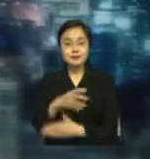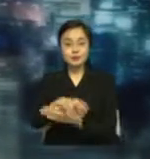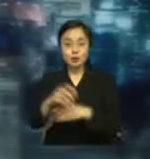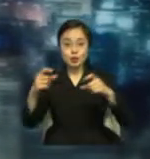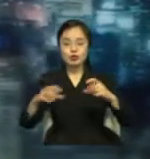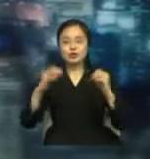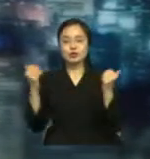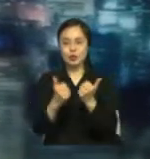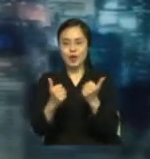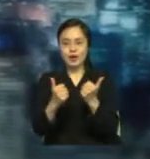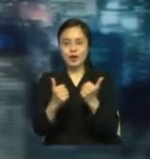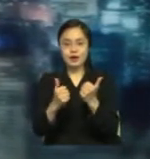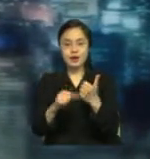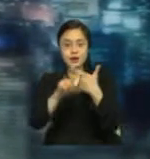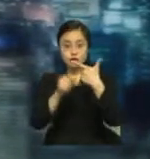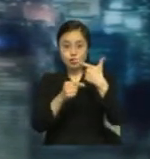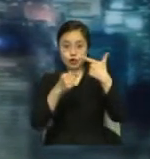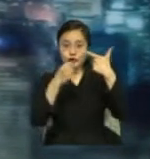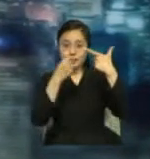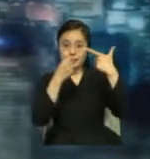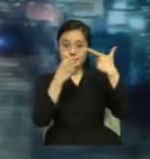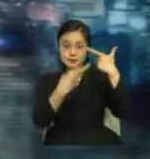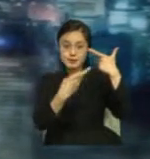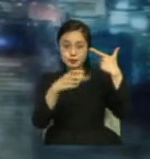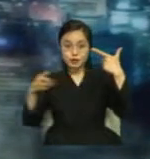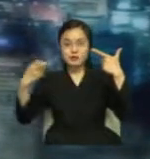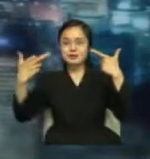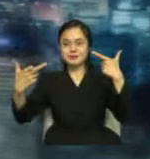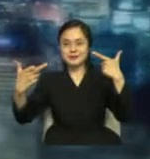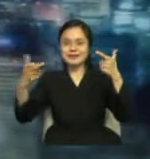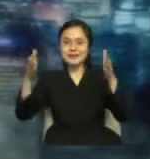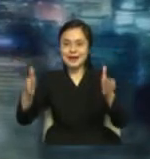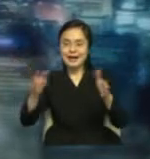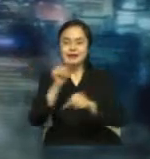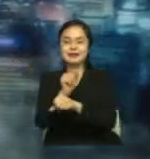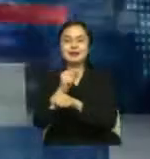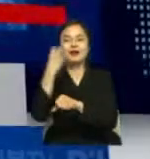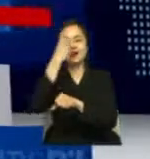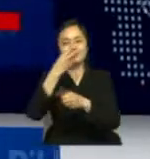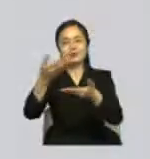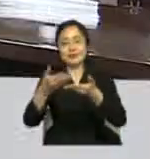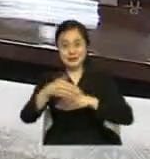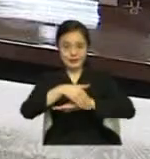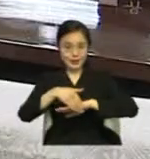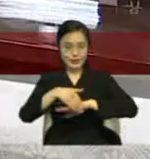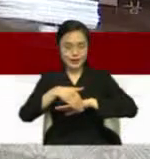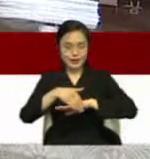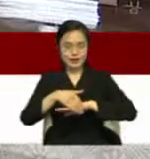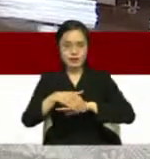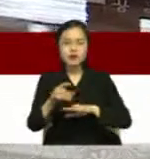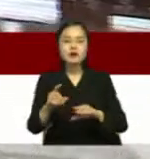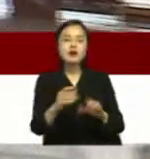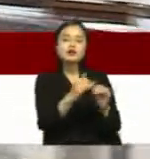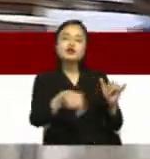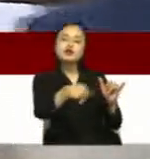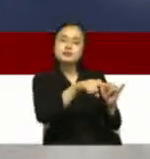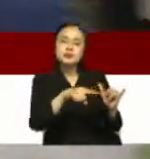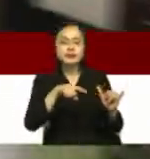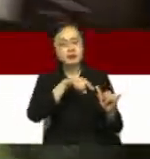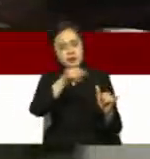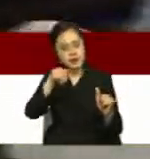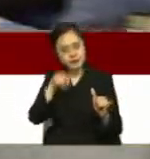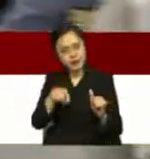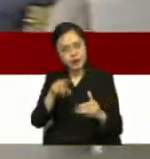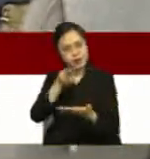종로구의회는 다음 달 11일부터 17일 동안 열리는 행정사무감사를 앞두고 구민 제보를 받습니다. 의회는 구정